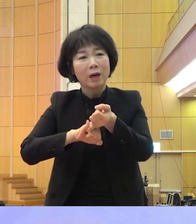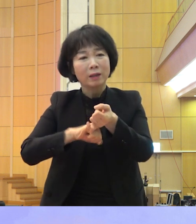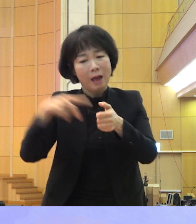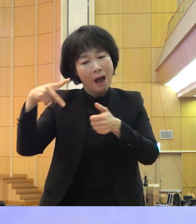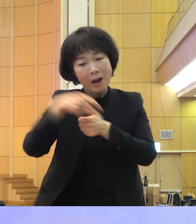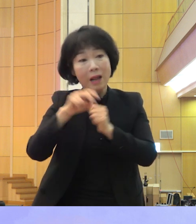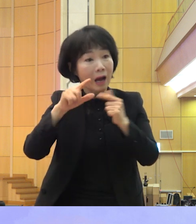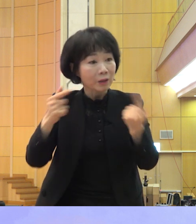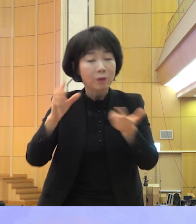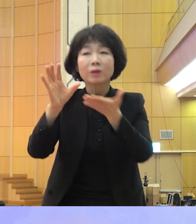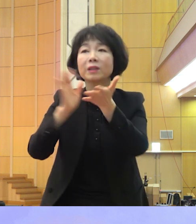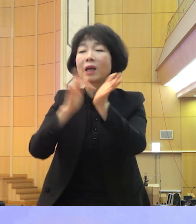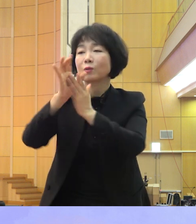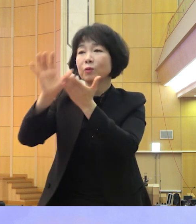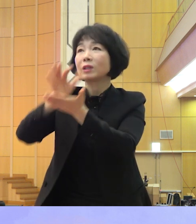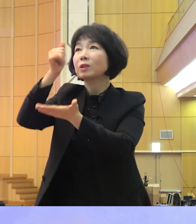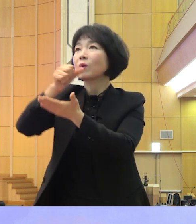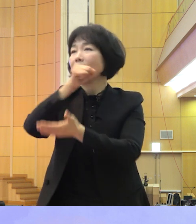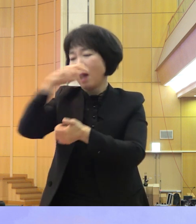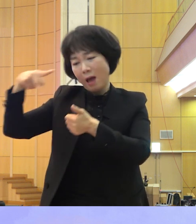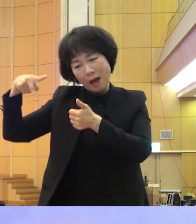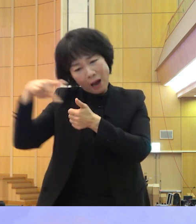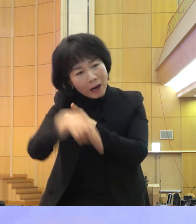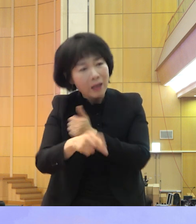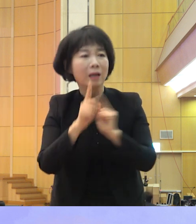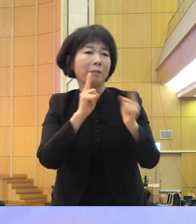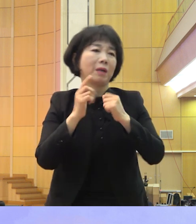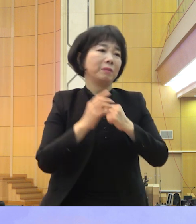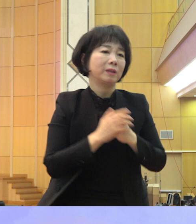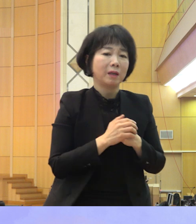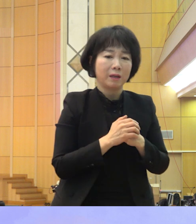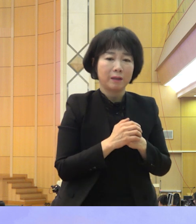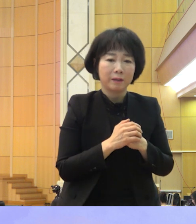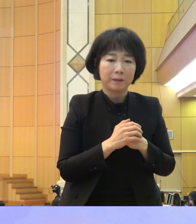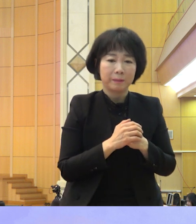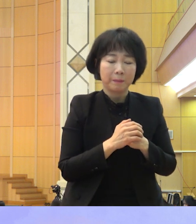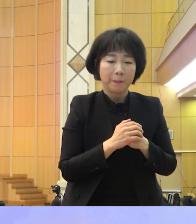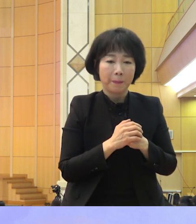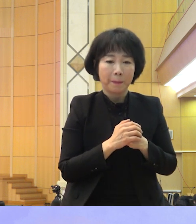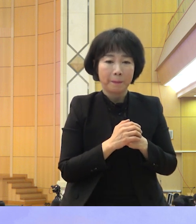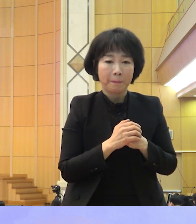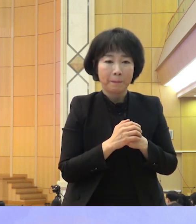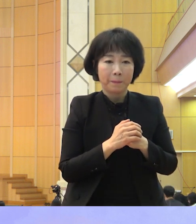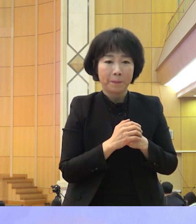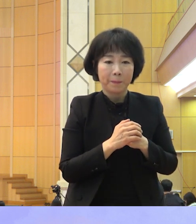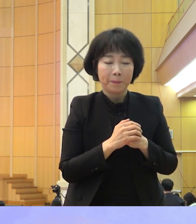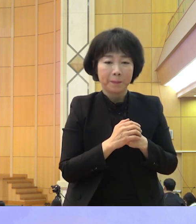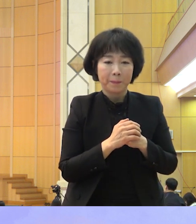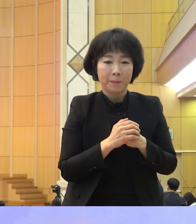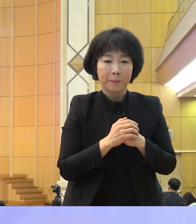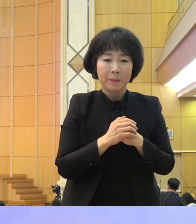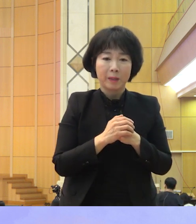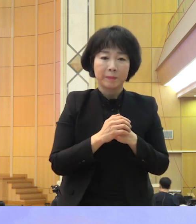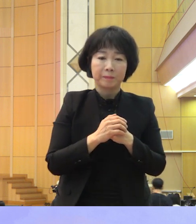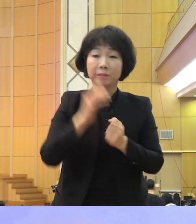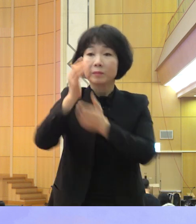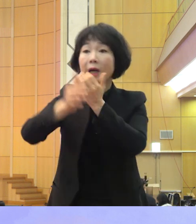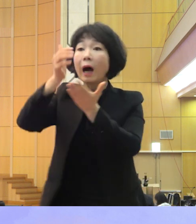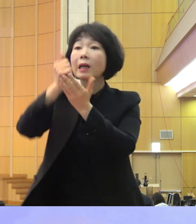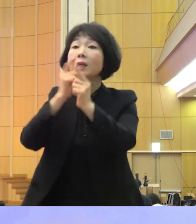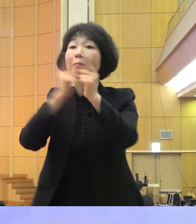아니라 그리스도의 할례다. 할렐루야. 근데 이 하나님의 언약은요